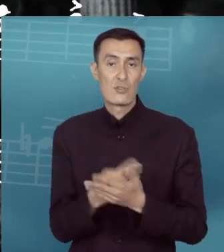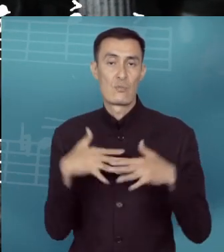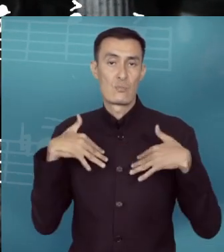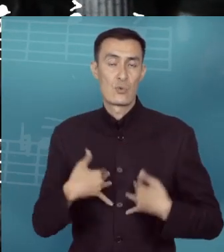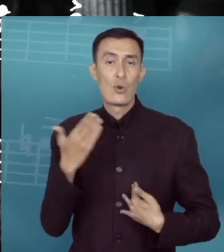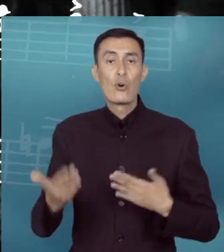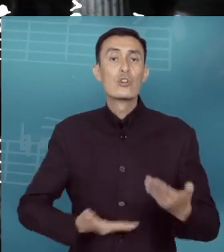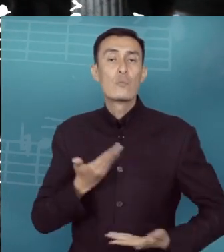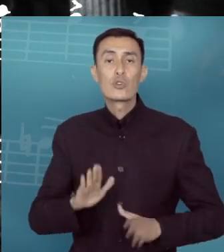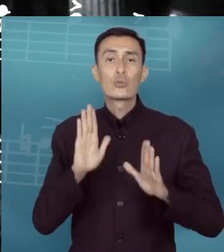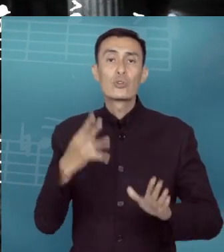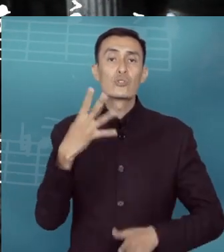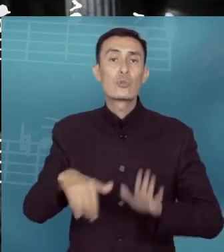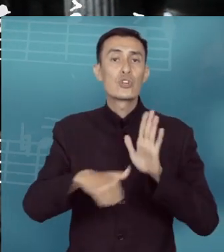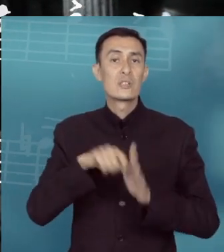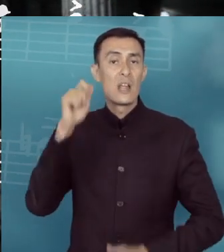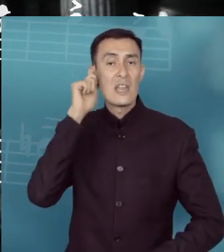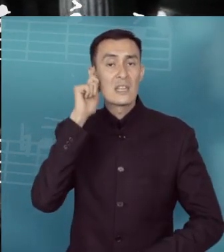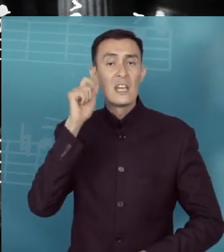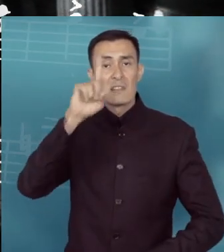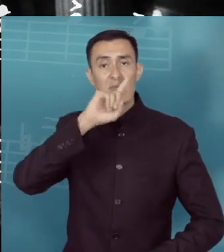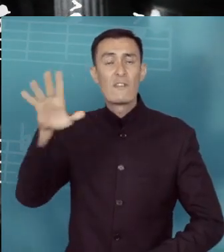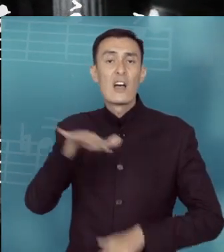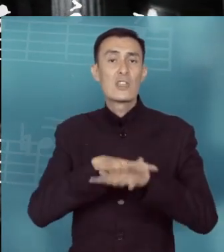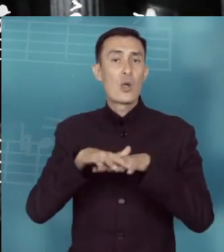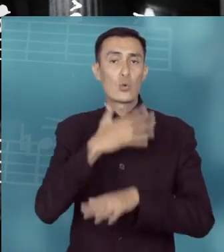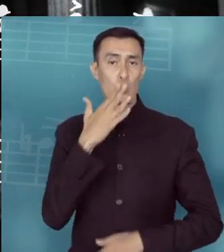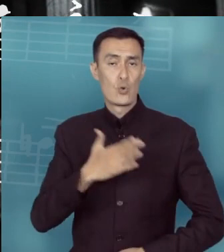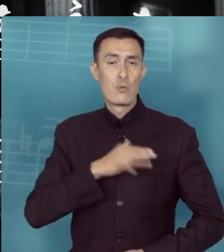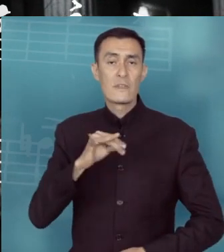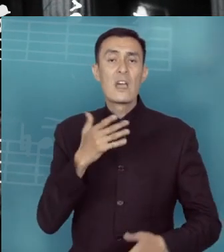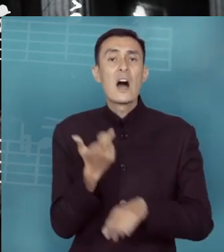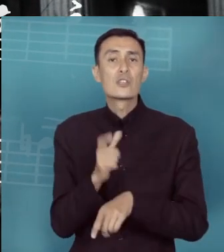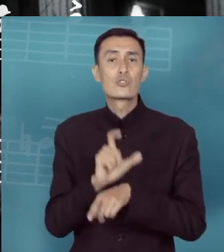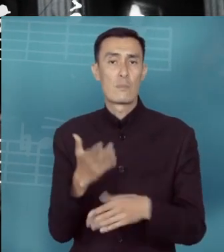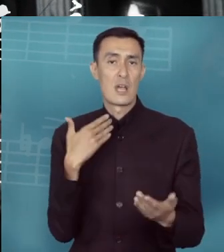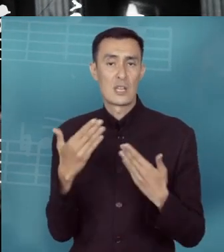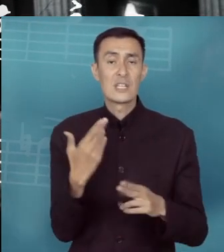о своем горе. Он прожил всего 46 лет, завоевав народную любовь и